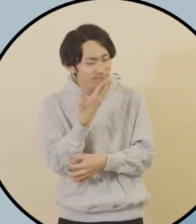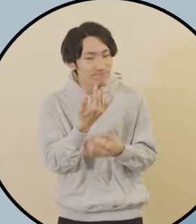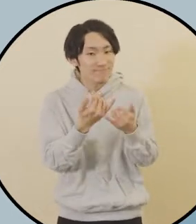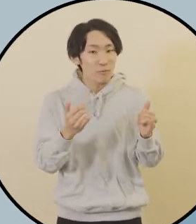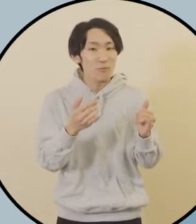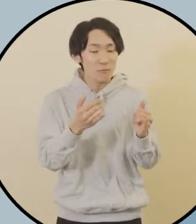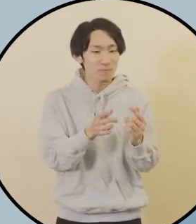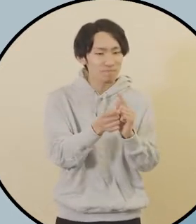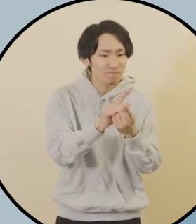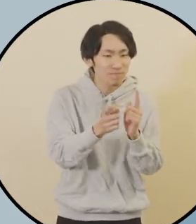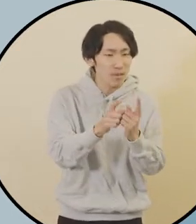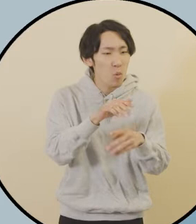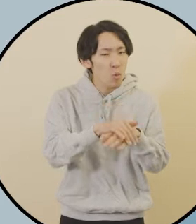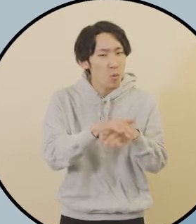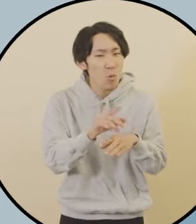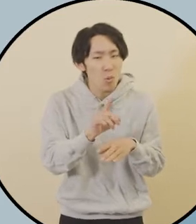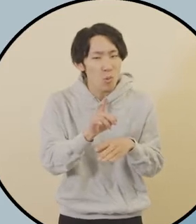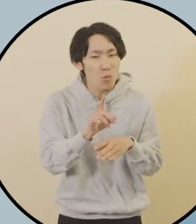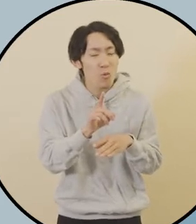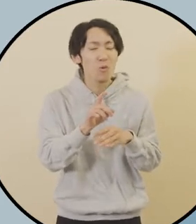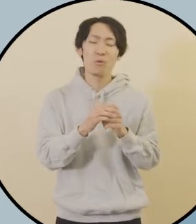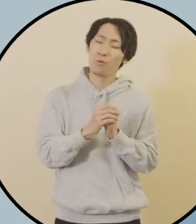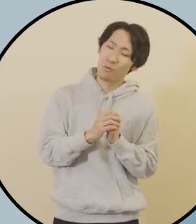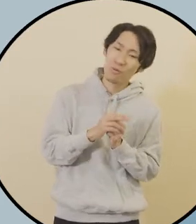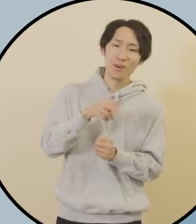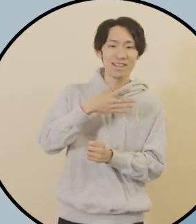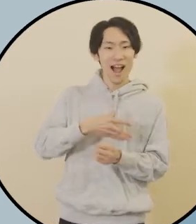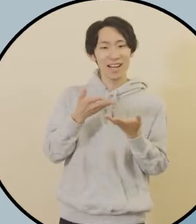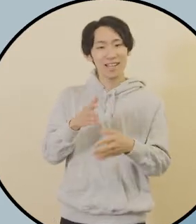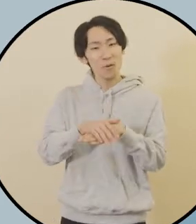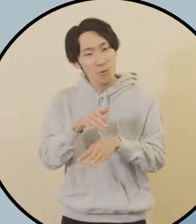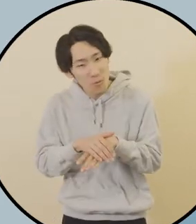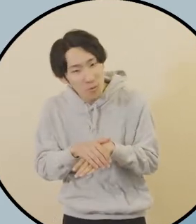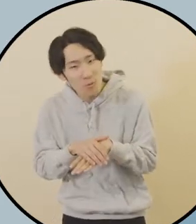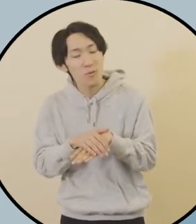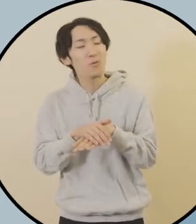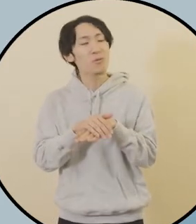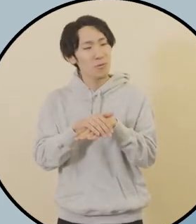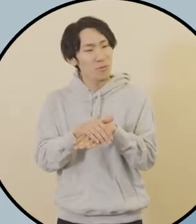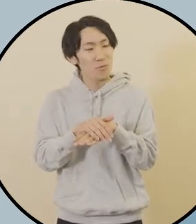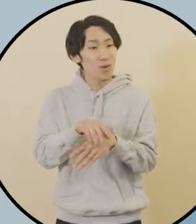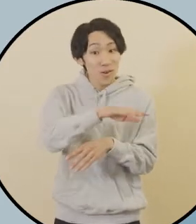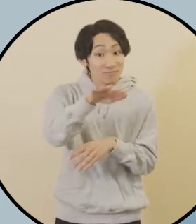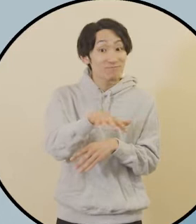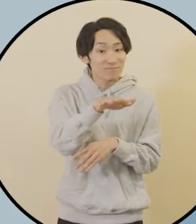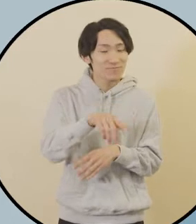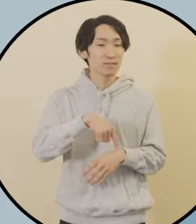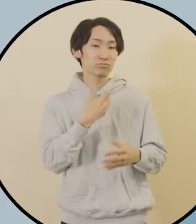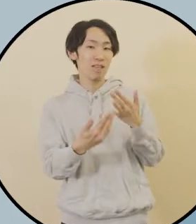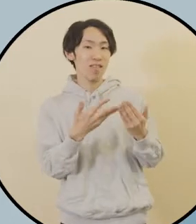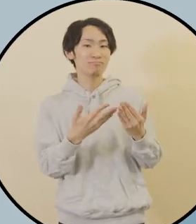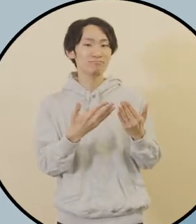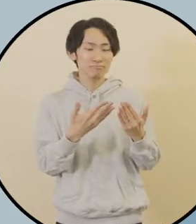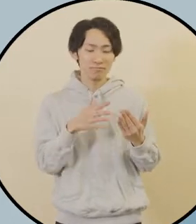経験に待ったっていうか自分の大切な人をとどう向き合うかみたいなその人がどうして欲しい